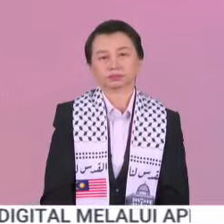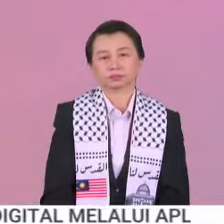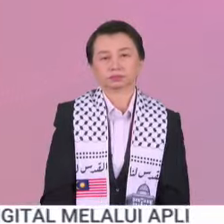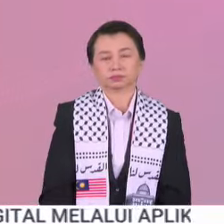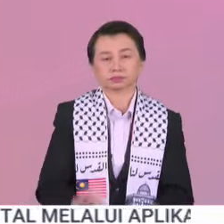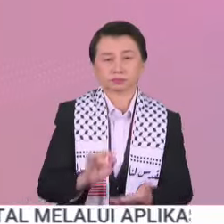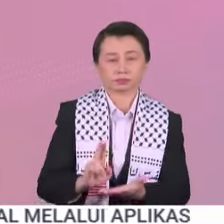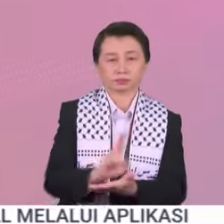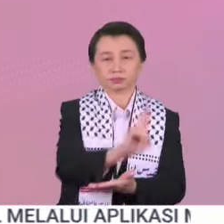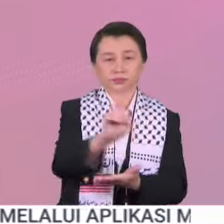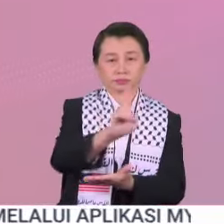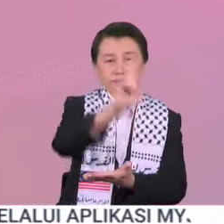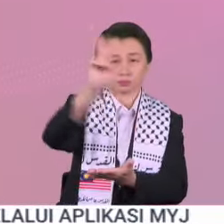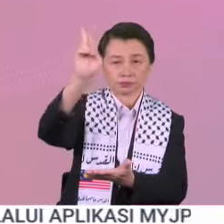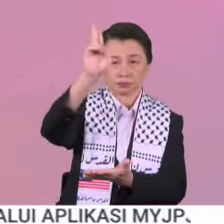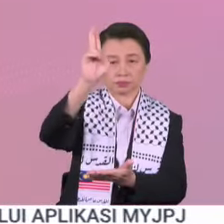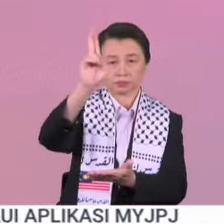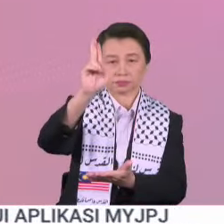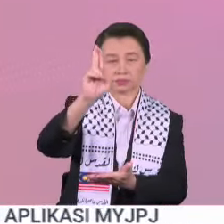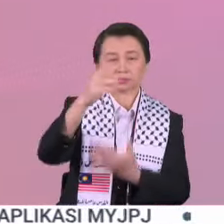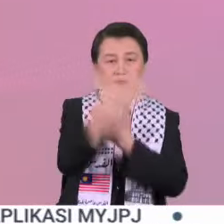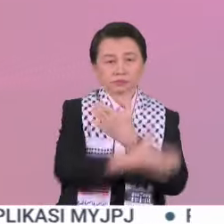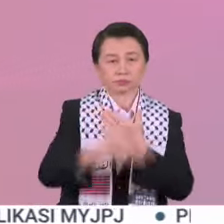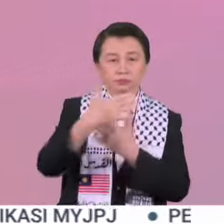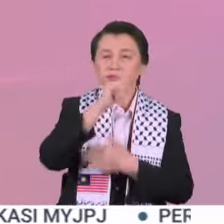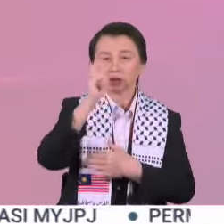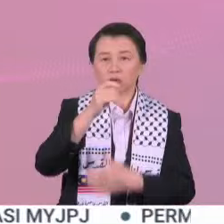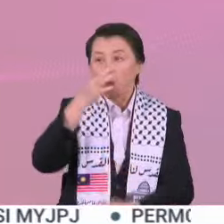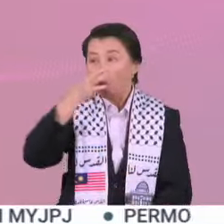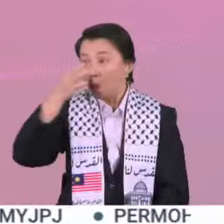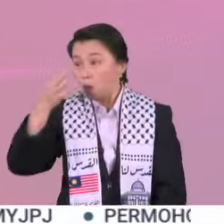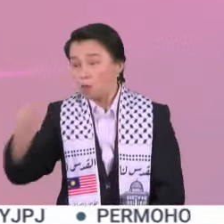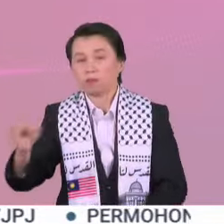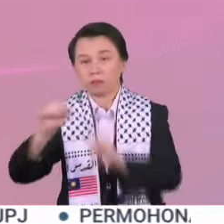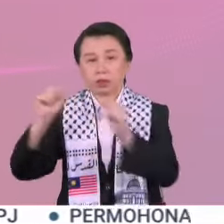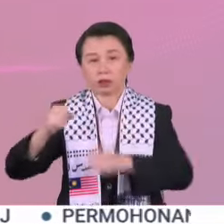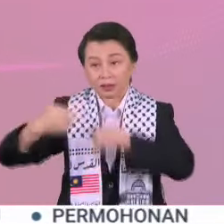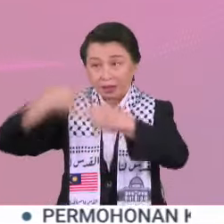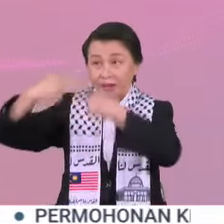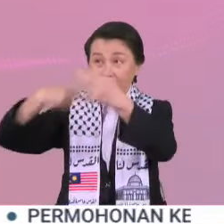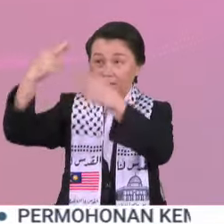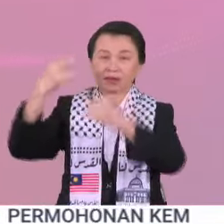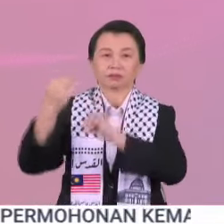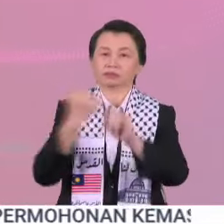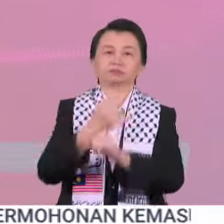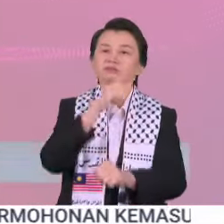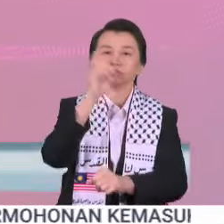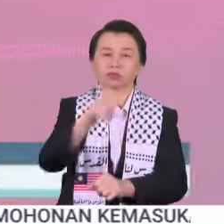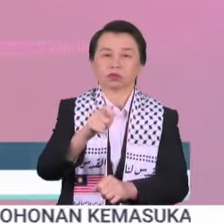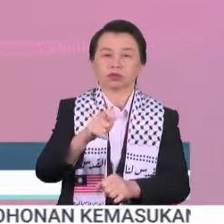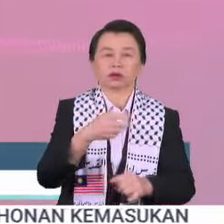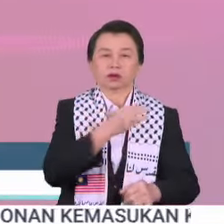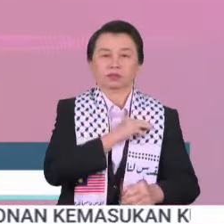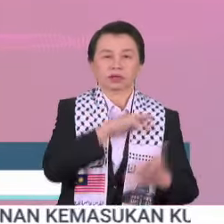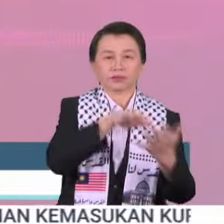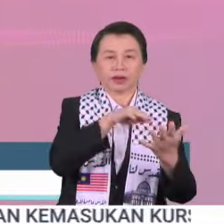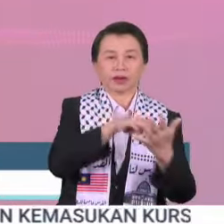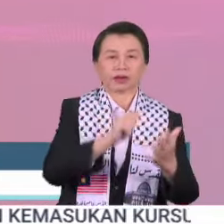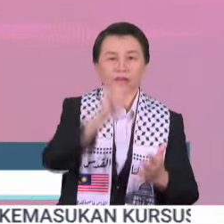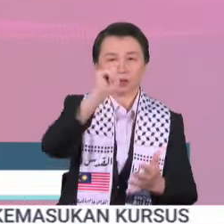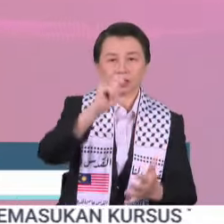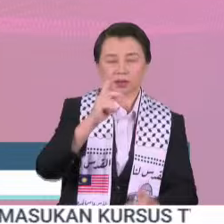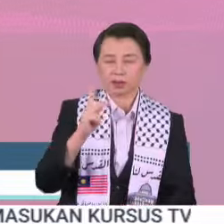Semua institusi pengajian tinggi IPT di negara tidak perlu taksub dengan sistem ranking antarabangsa. Menteri Pengajian Tinggi Datuk